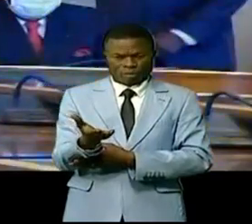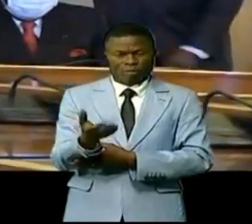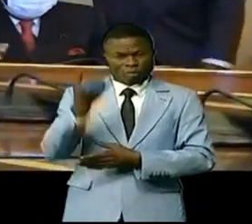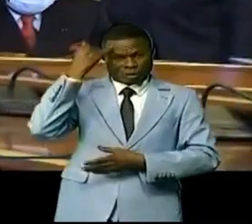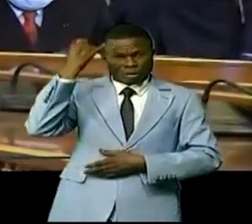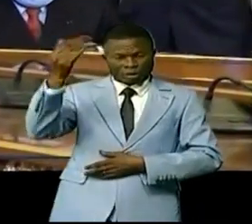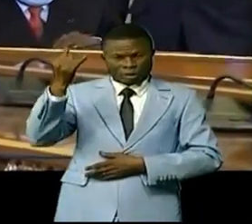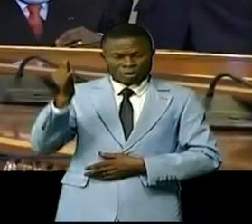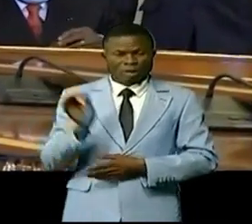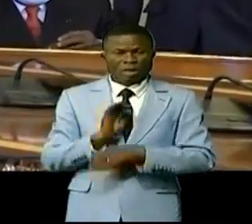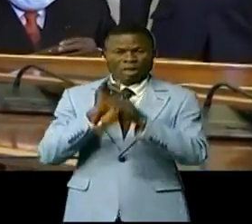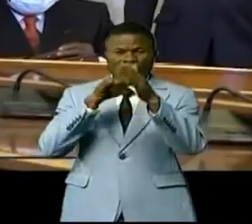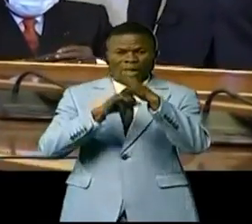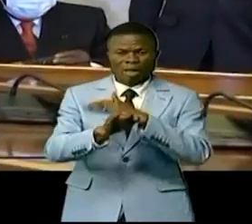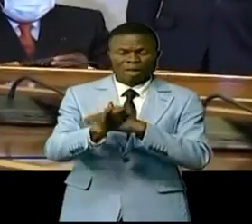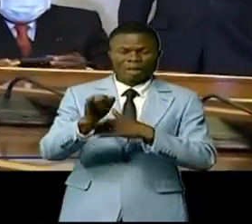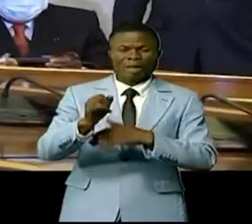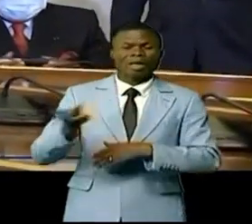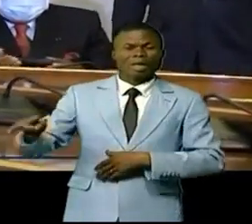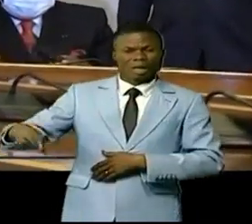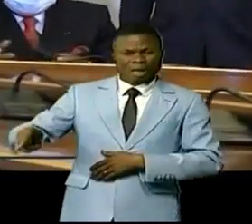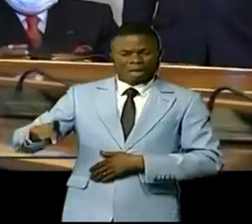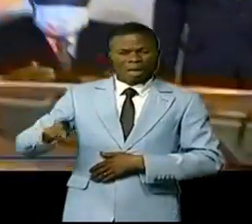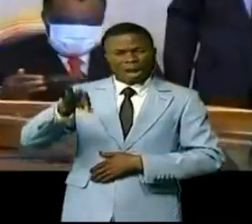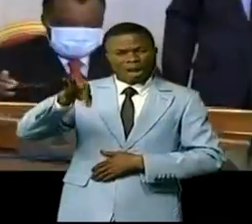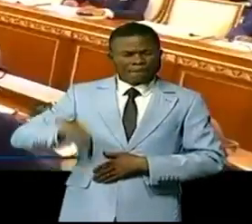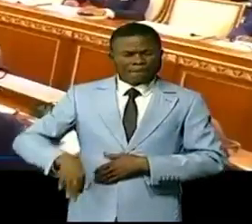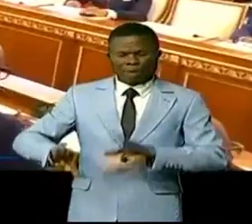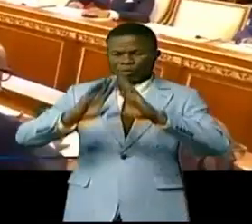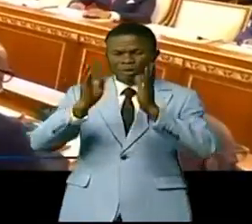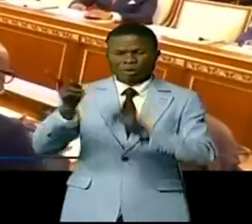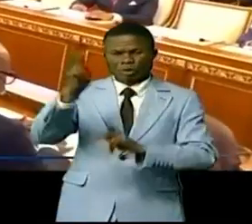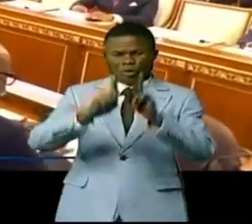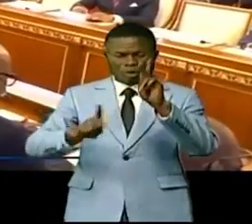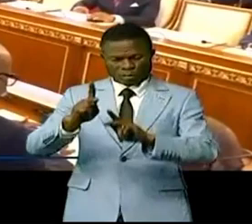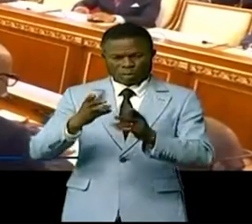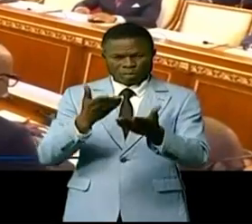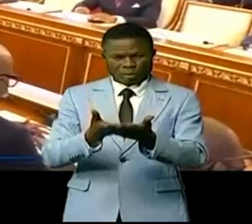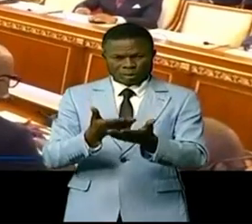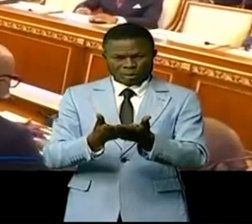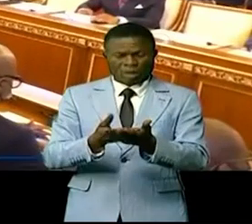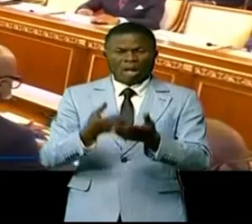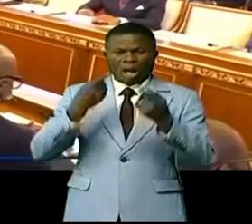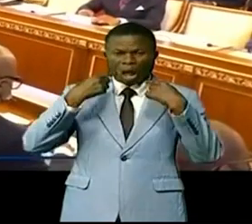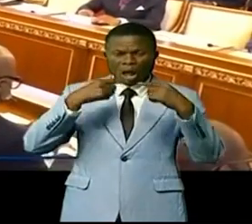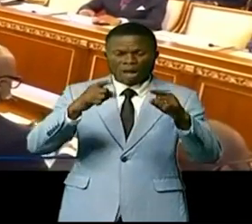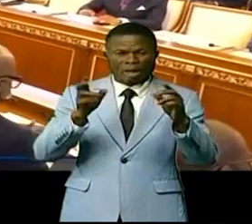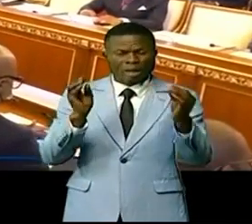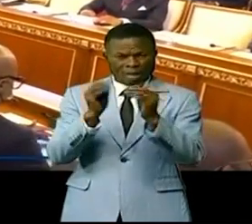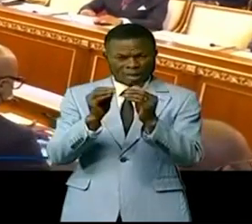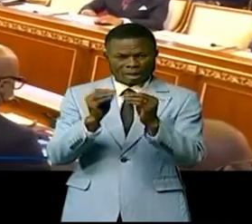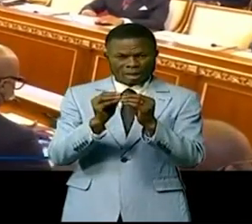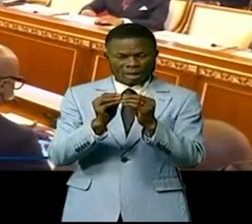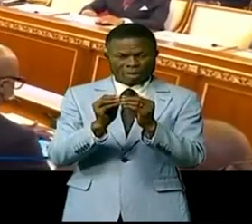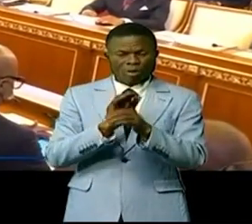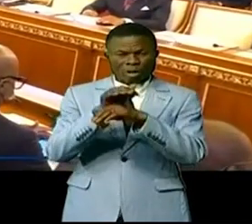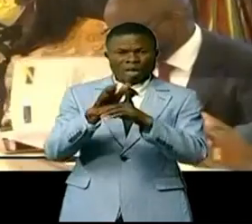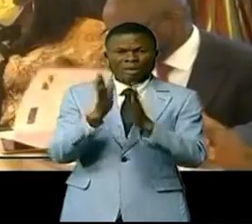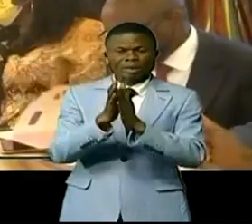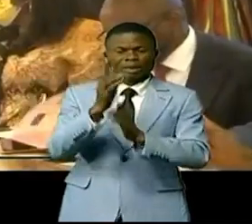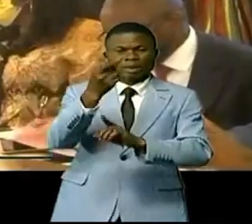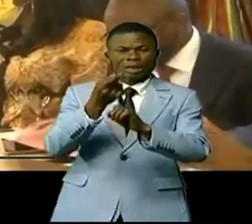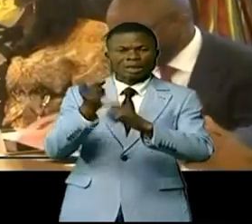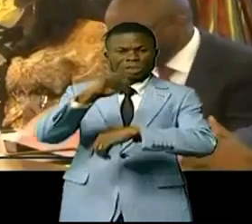de l'intégration régionale pour le bien-être des populations respectives. Rappelons que cette rencontre intervient 10 jours après